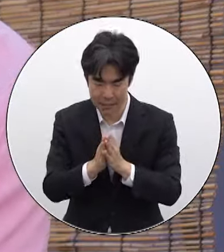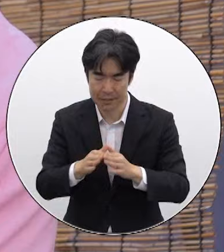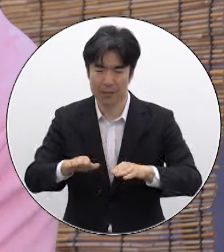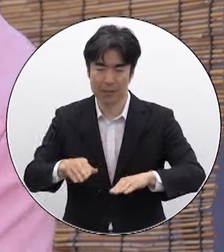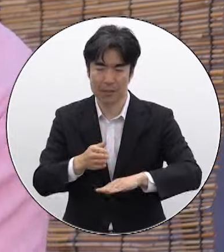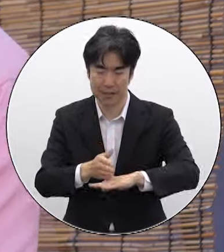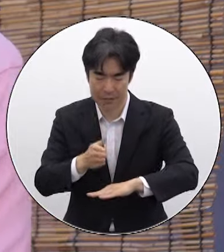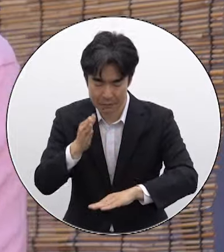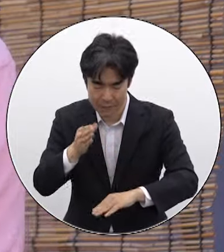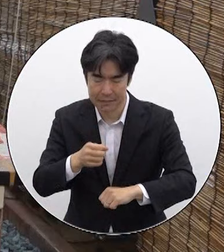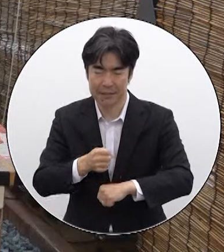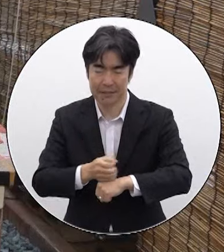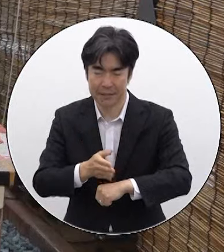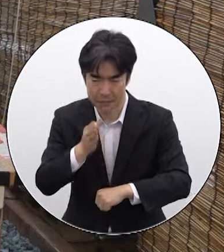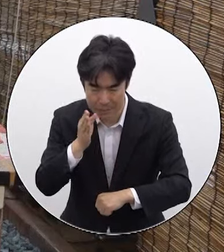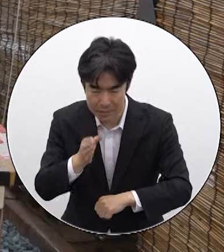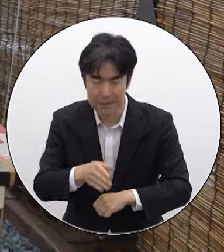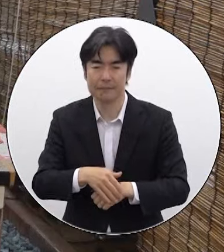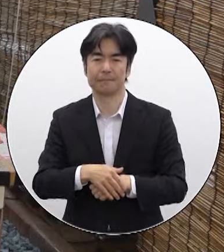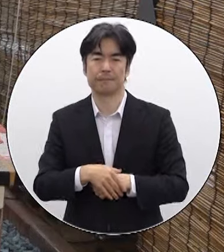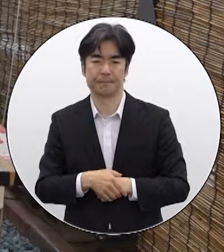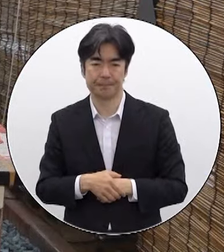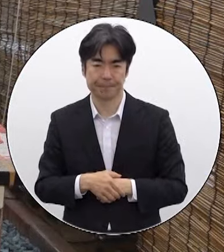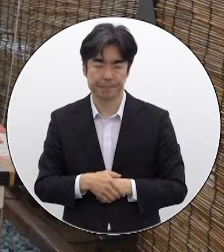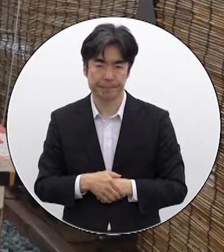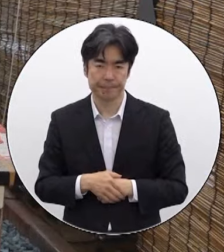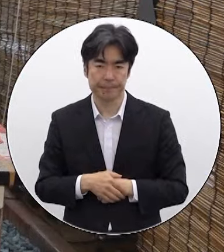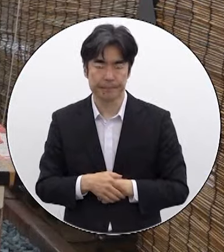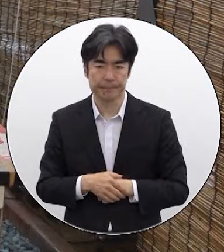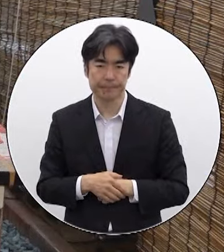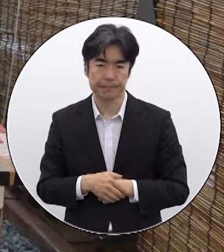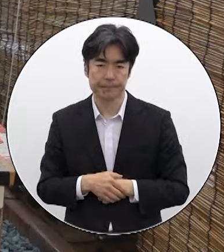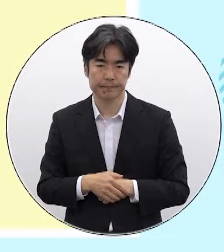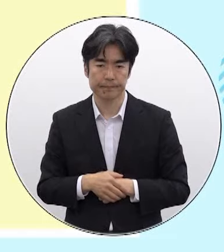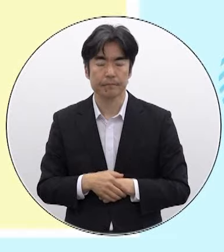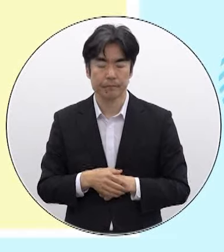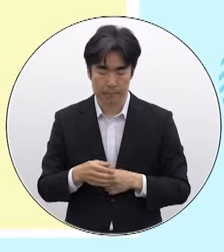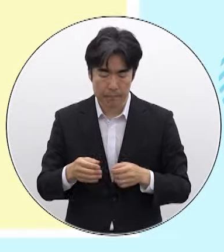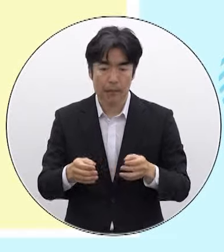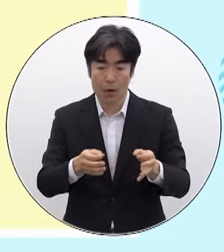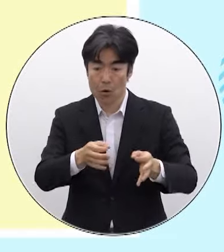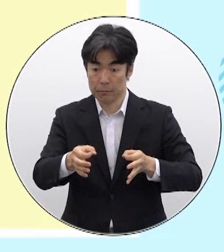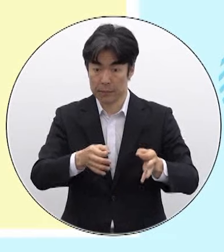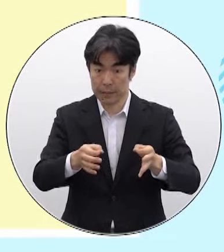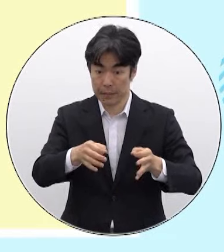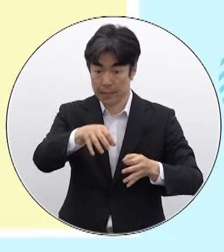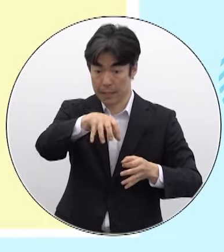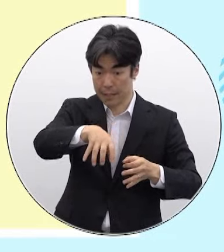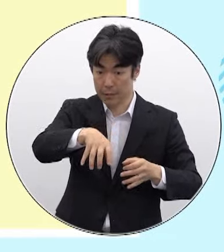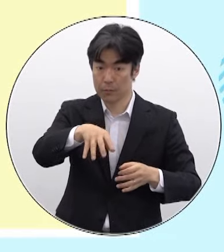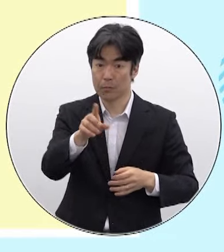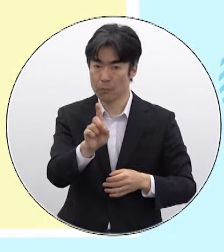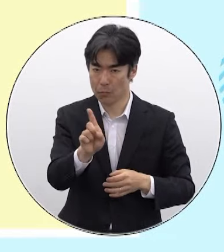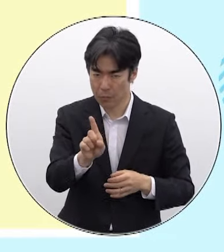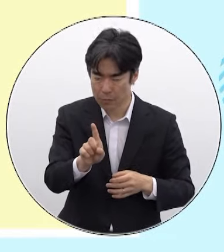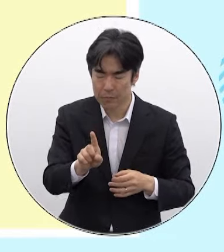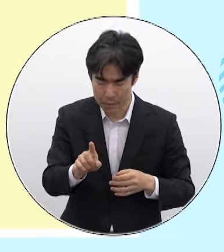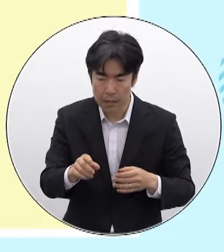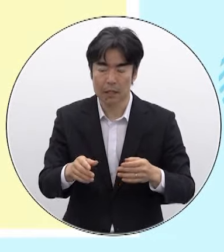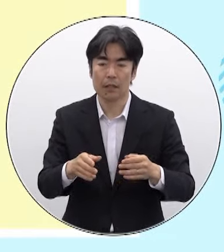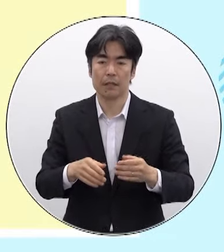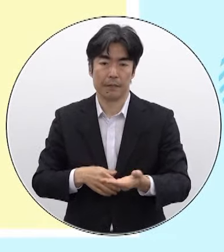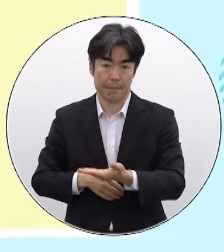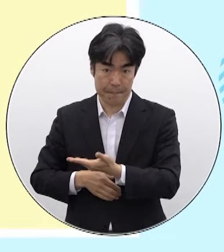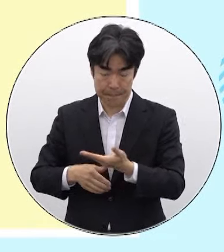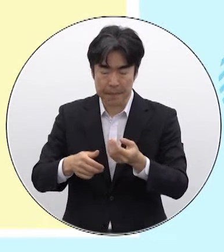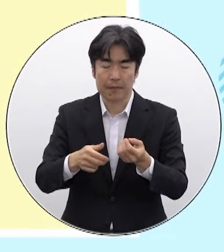今日はありがとうございました。 ありがとうございました。 庄司グループ武蔵野うどん越谷